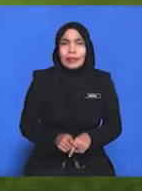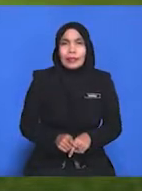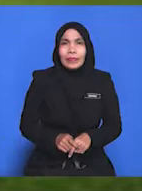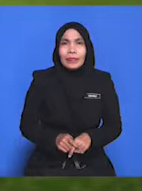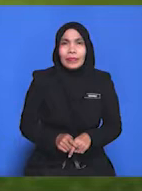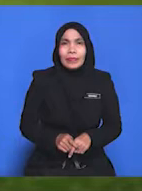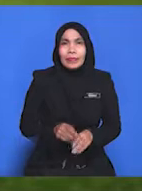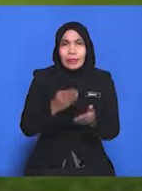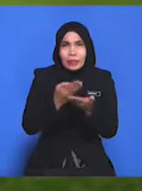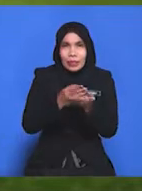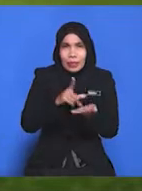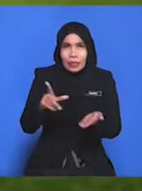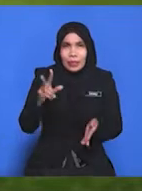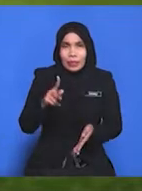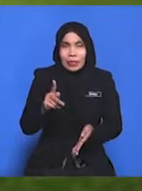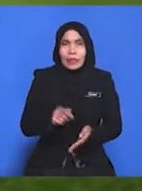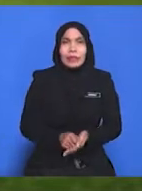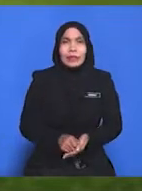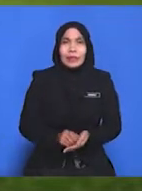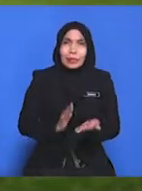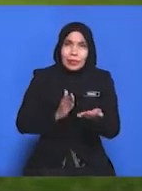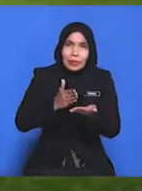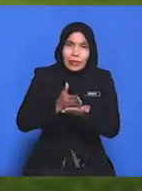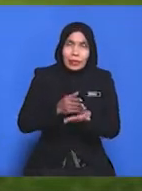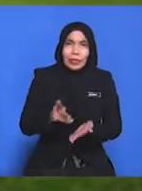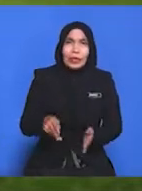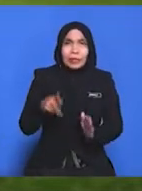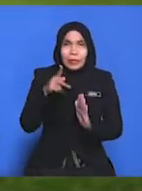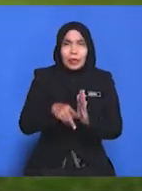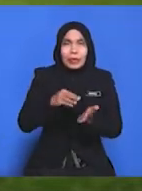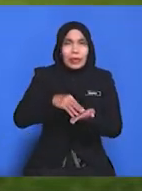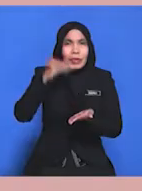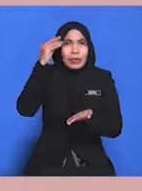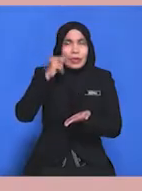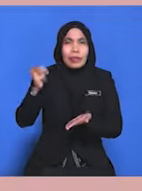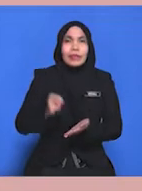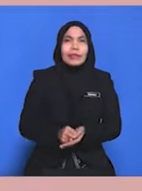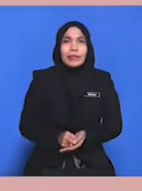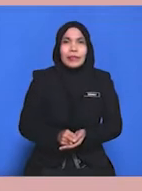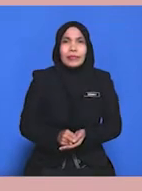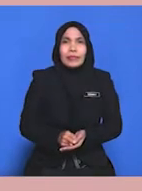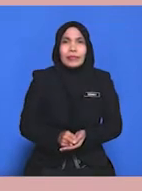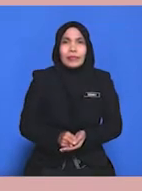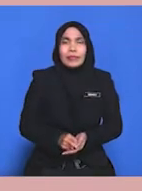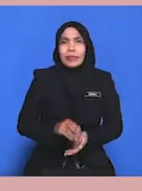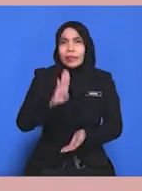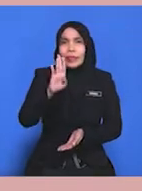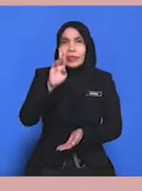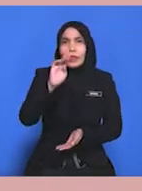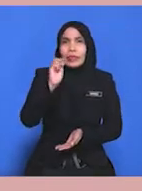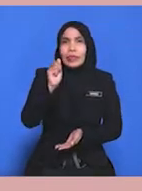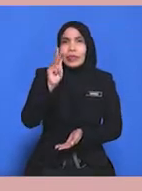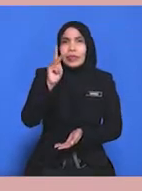Baiklah pelajar semua, kita teruskan lagi pembelajaran kita dengan mengenali istilah bracket. Apa itu